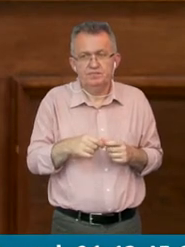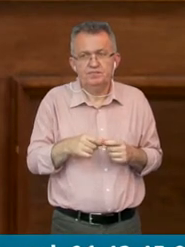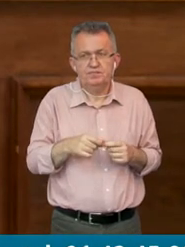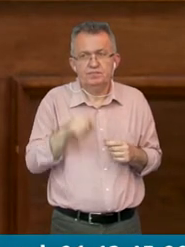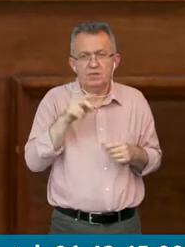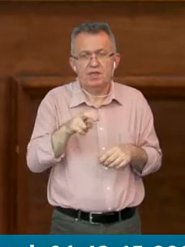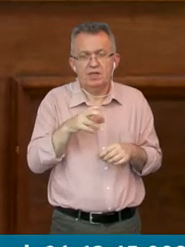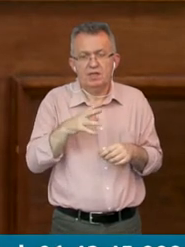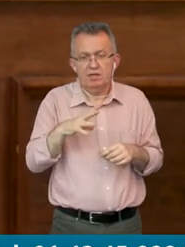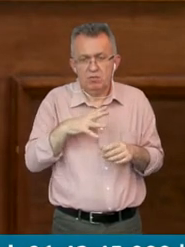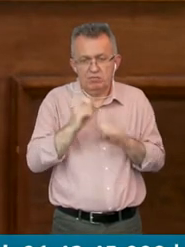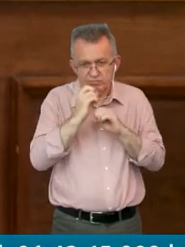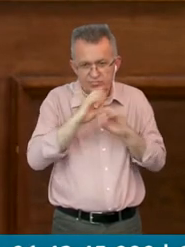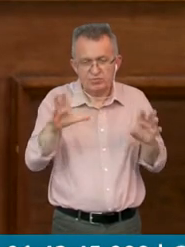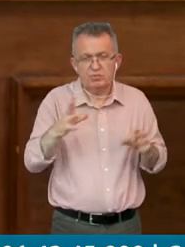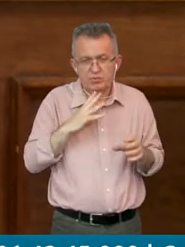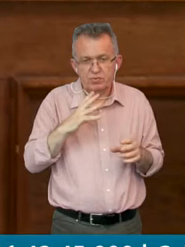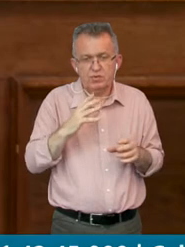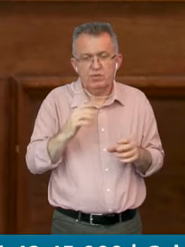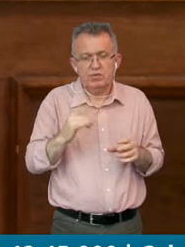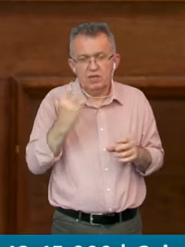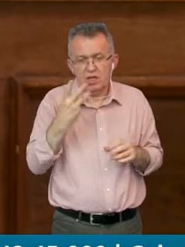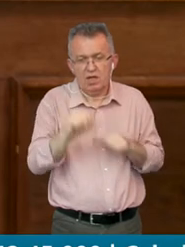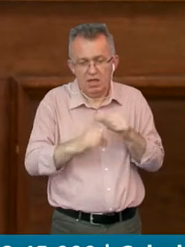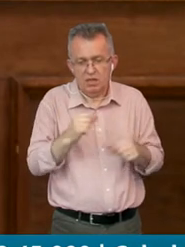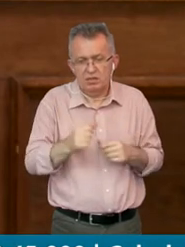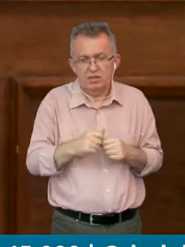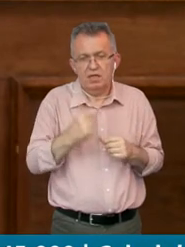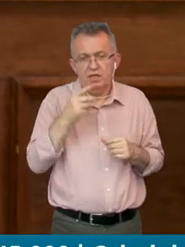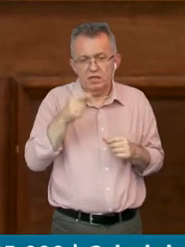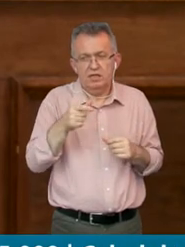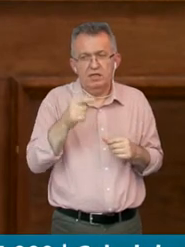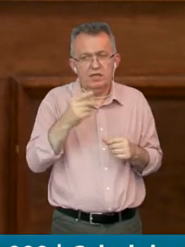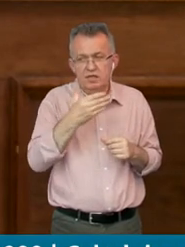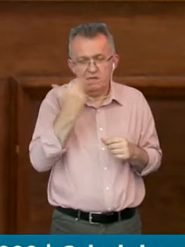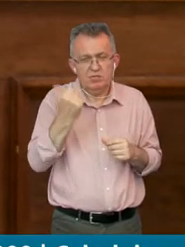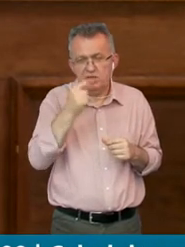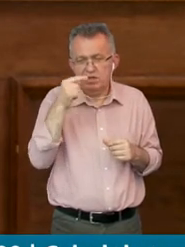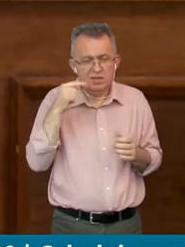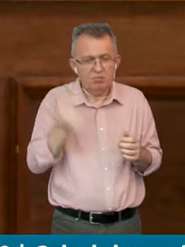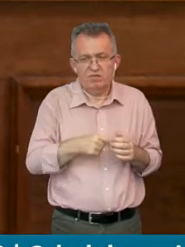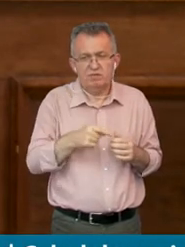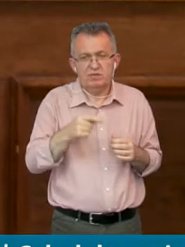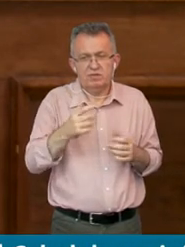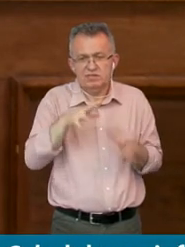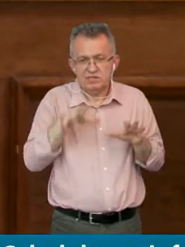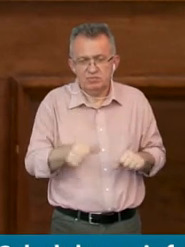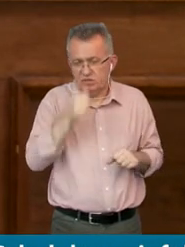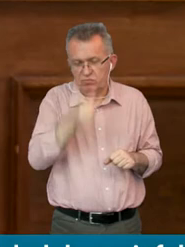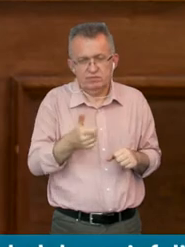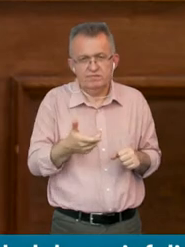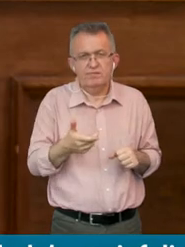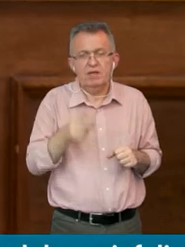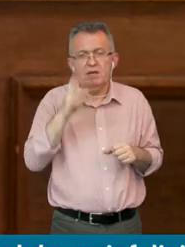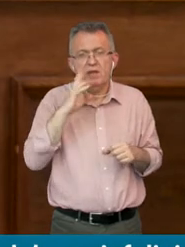ten proces był jawny, otwarty i trwał wiele lat. Więc nie możemy, nie powinniśmy tego zatrzymywać. Oczywiście